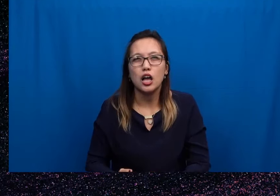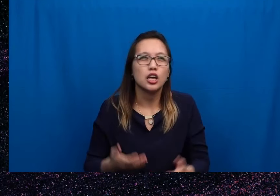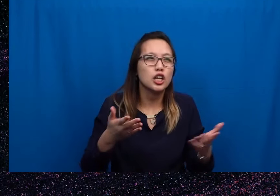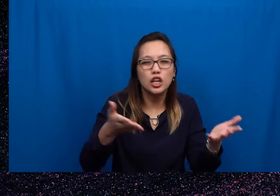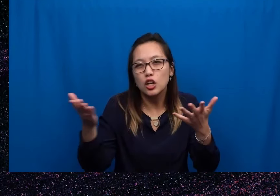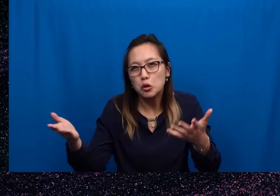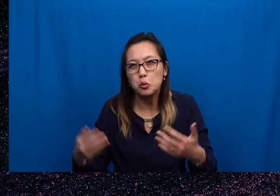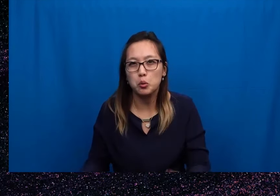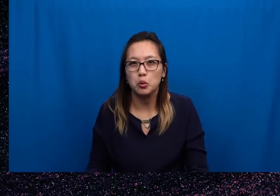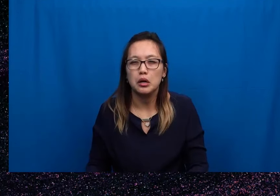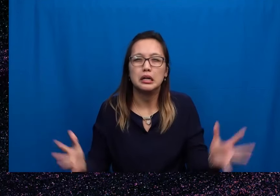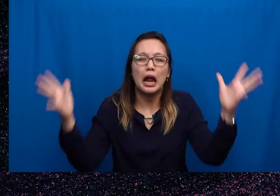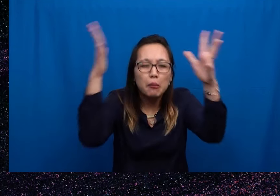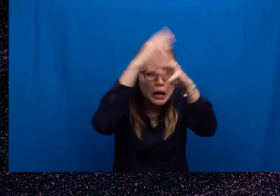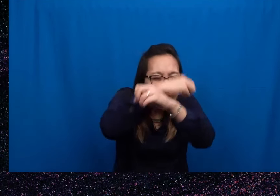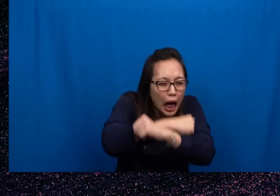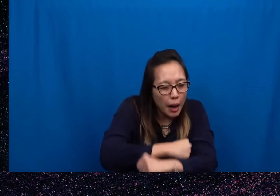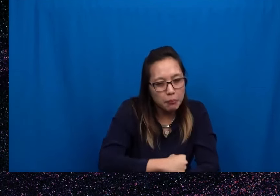kegelapan. Ya.